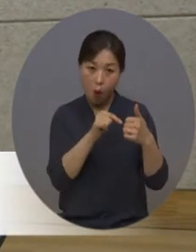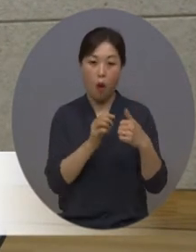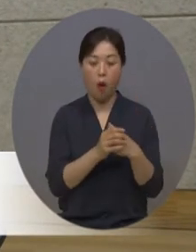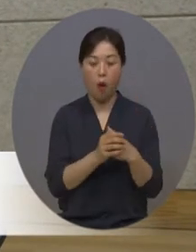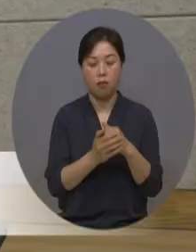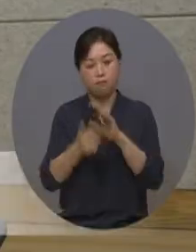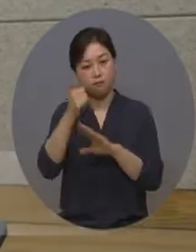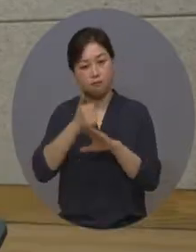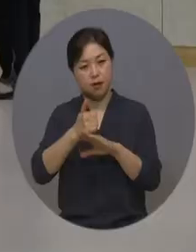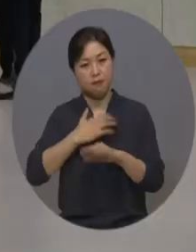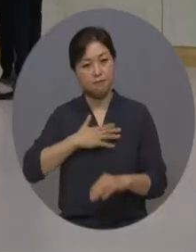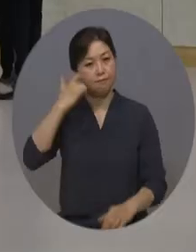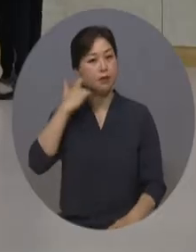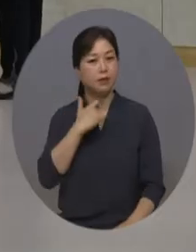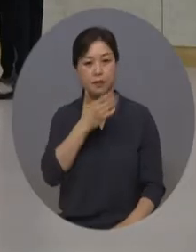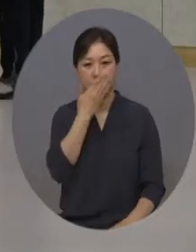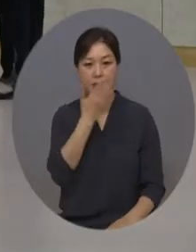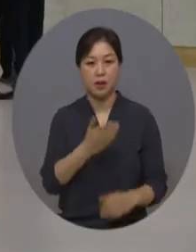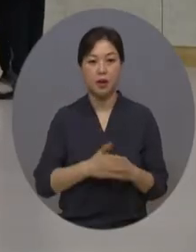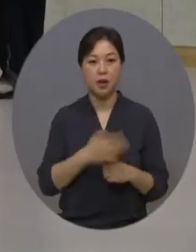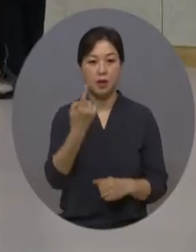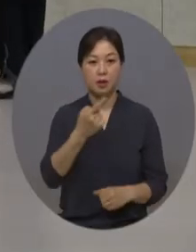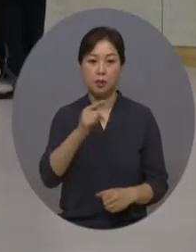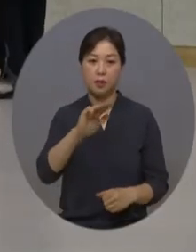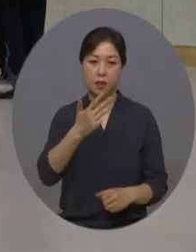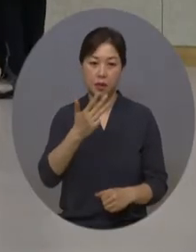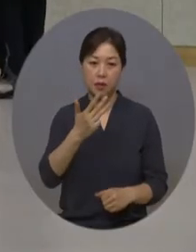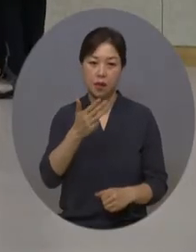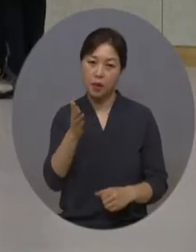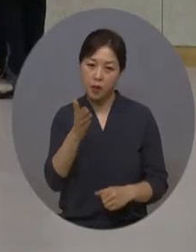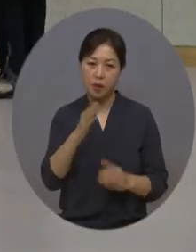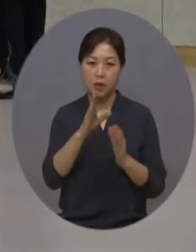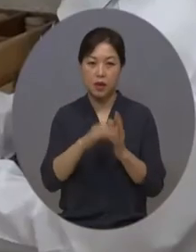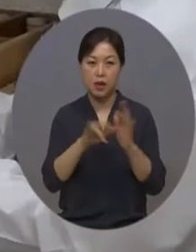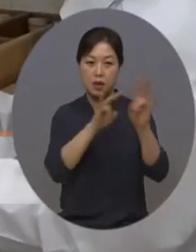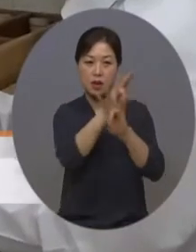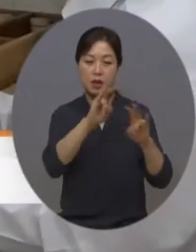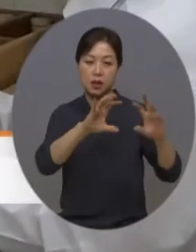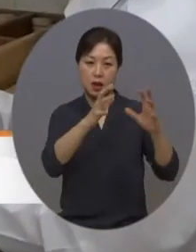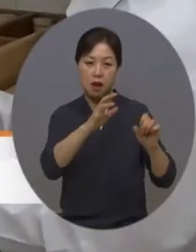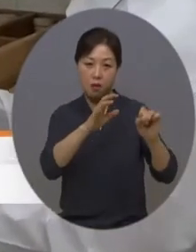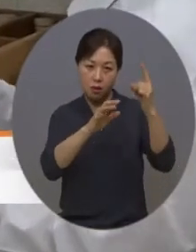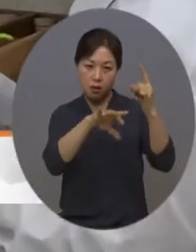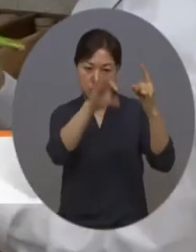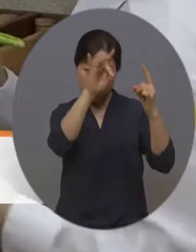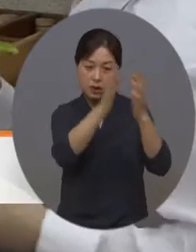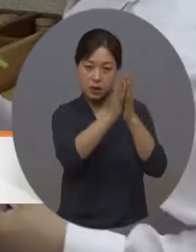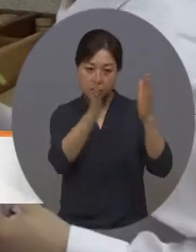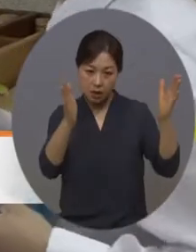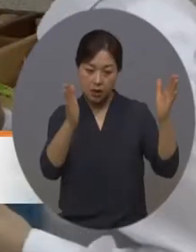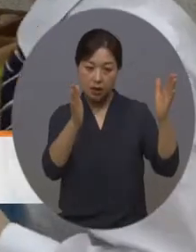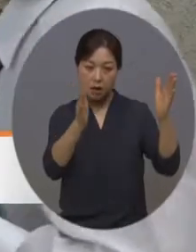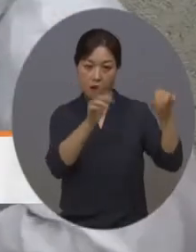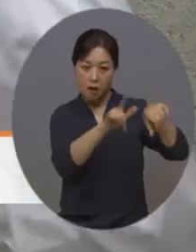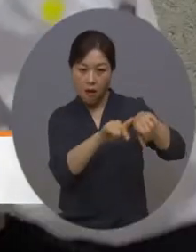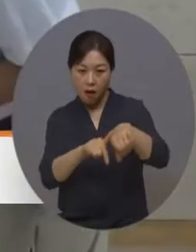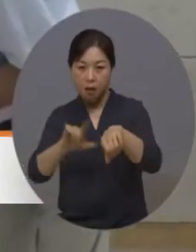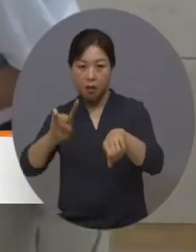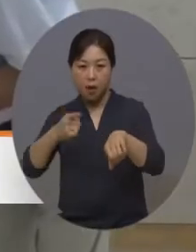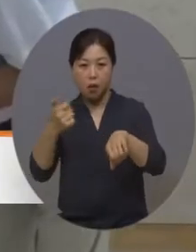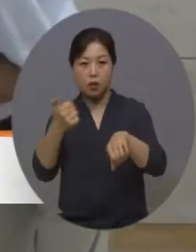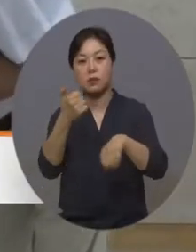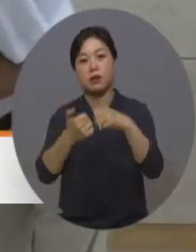성취감을 느낄 수 있어요 1800년대 중반 네덜란드에서 유리하여 150년이 넘는 전통을 가진 슐러 경기는